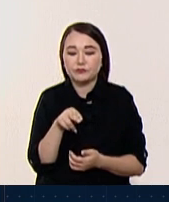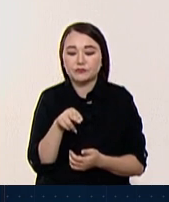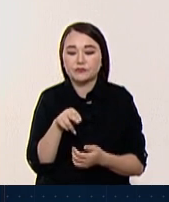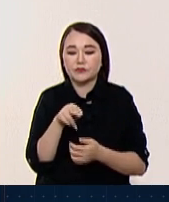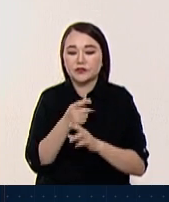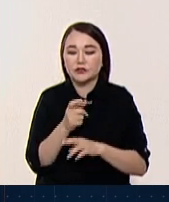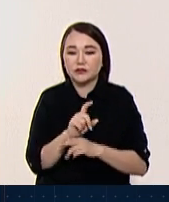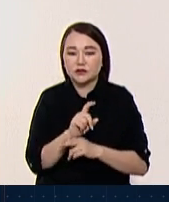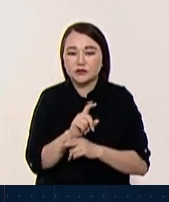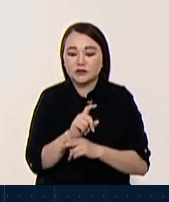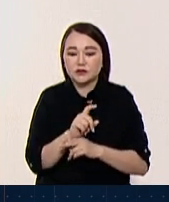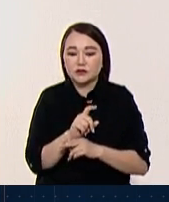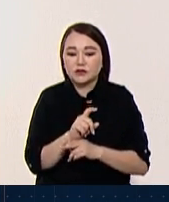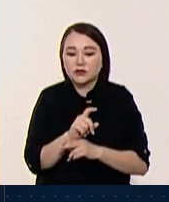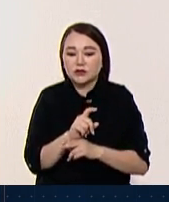Данная